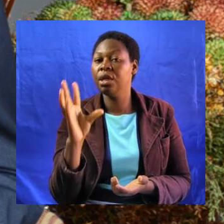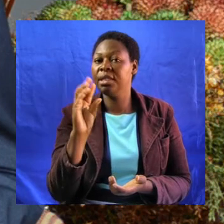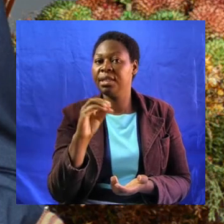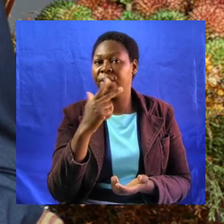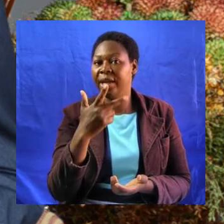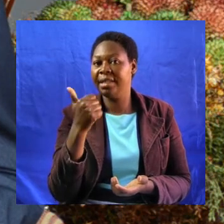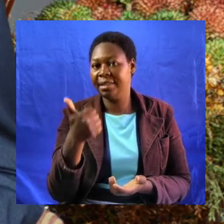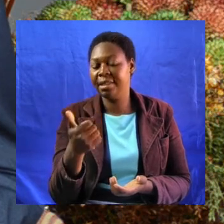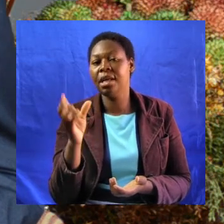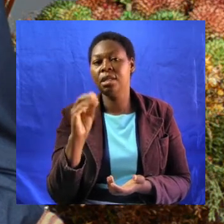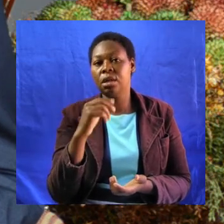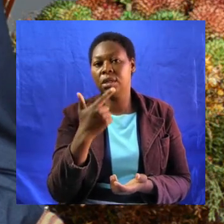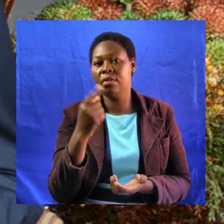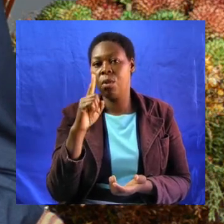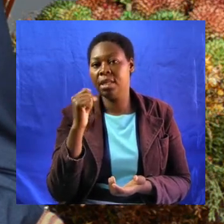0716-452-086